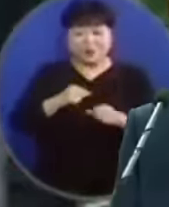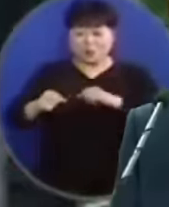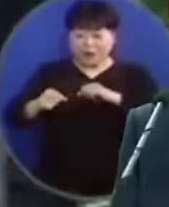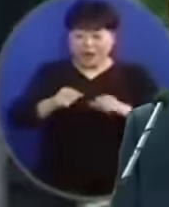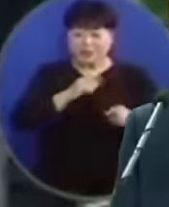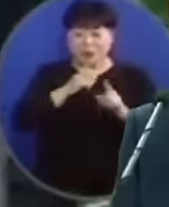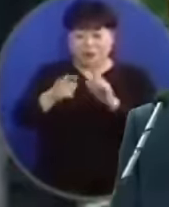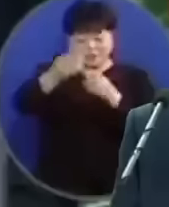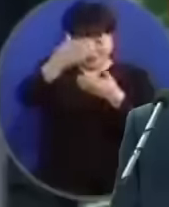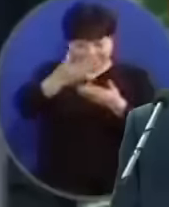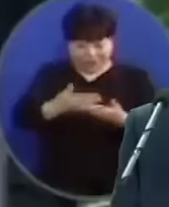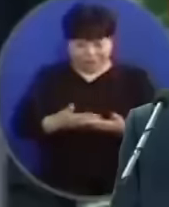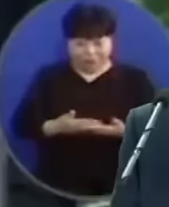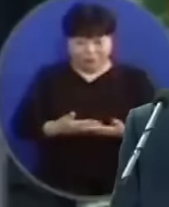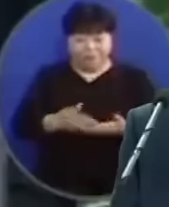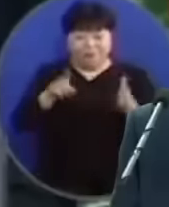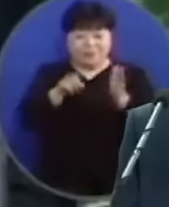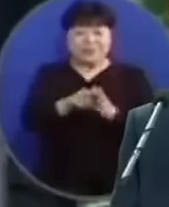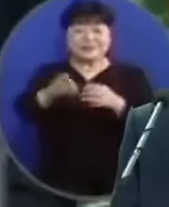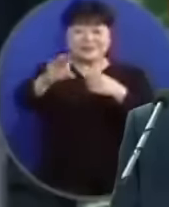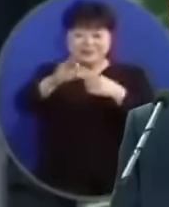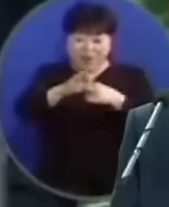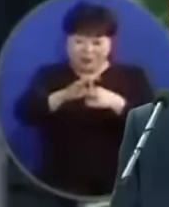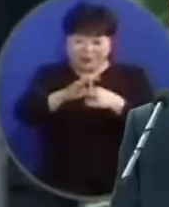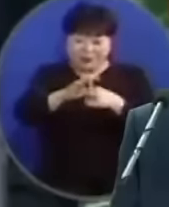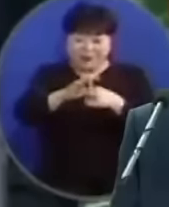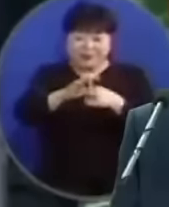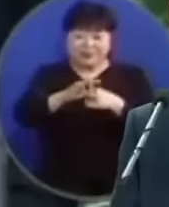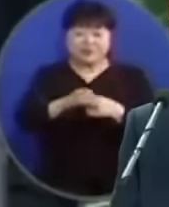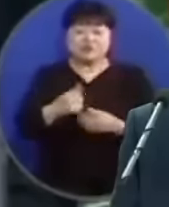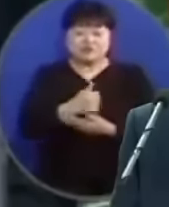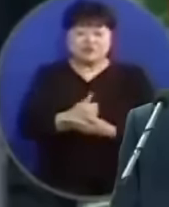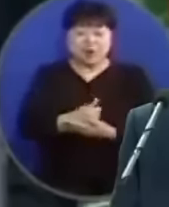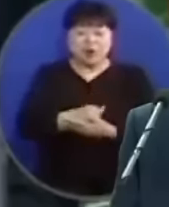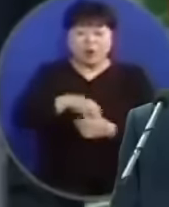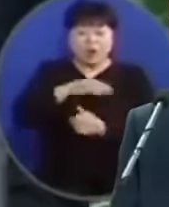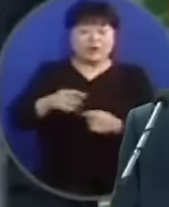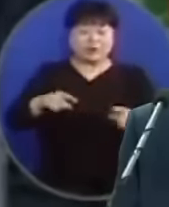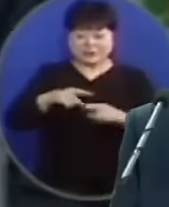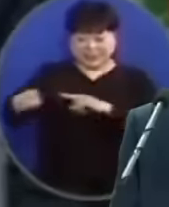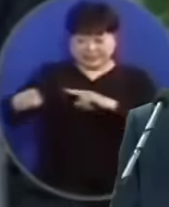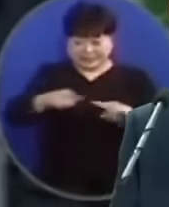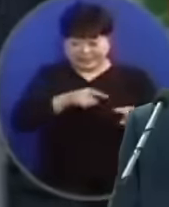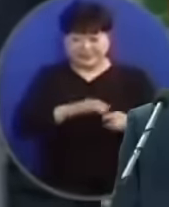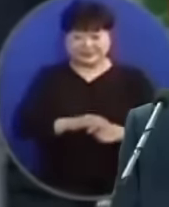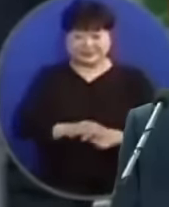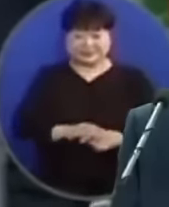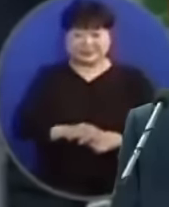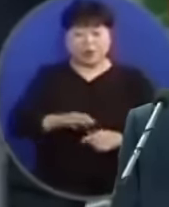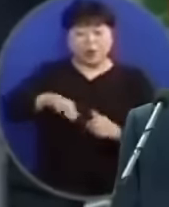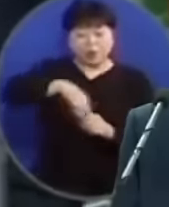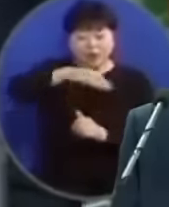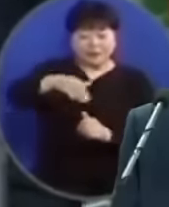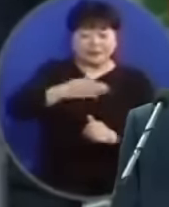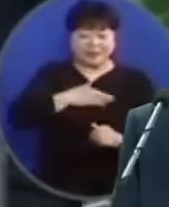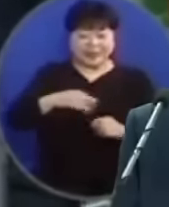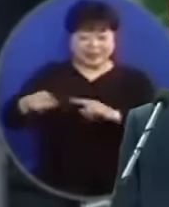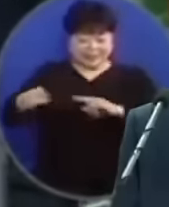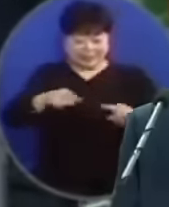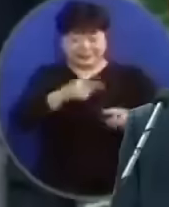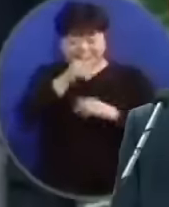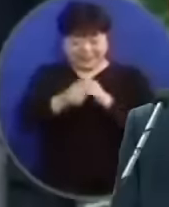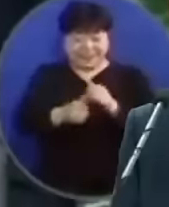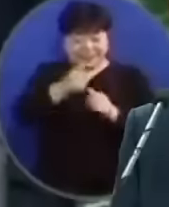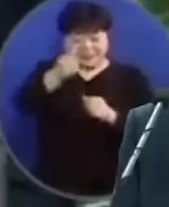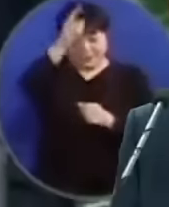운행하시고 말씀을 받아서 믿으면 여러분 운명과 환경을 다스리게 되는 것입니다. 내 환경은 내가 다스리는 것입니다.